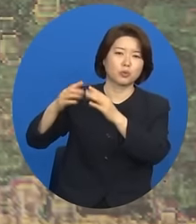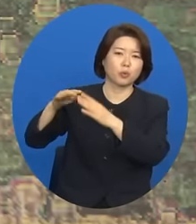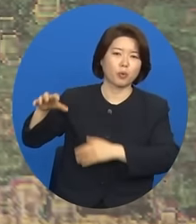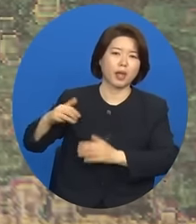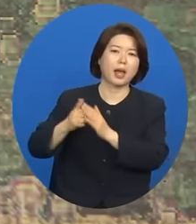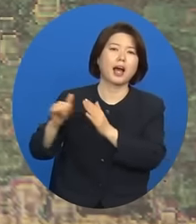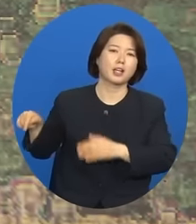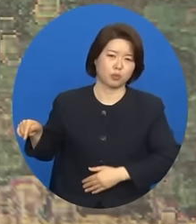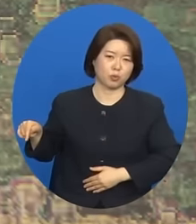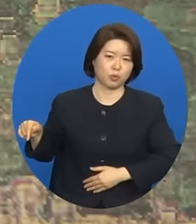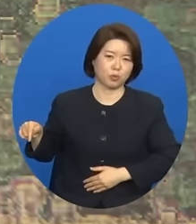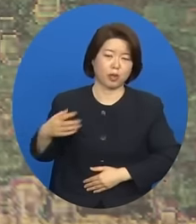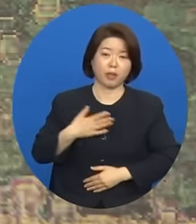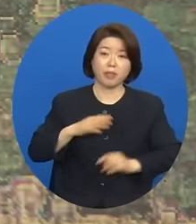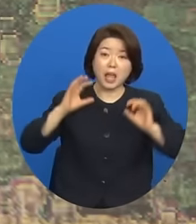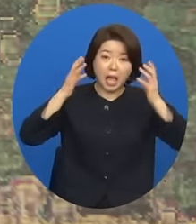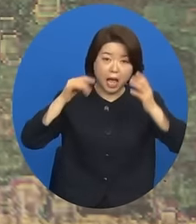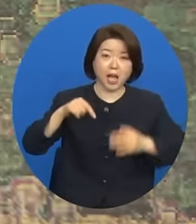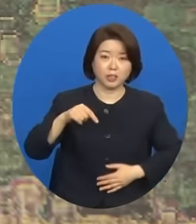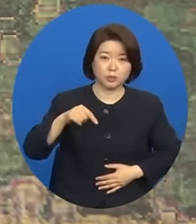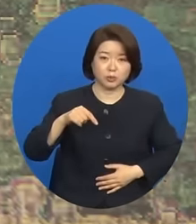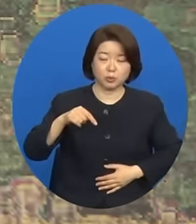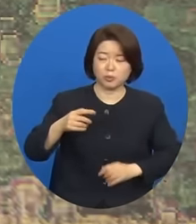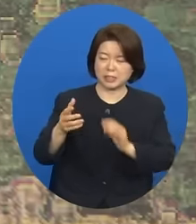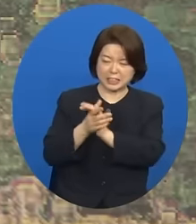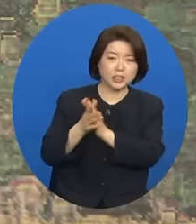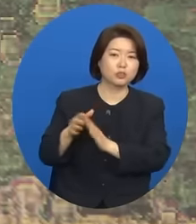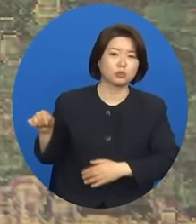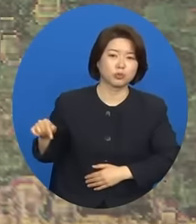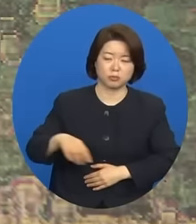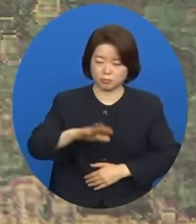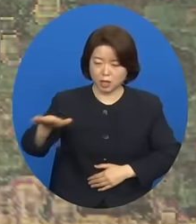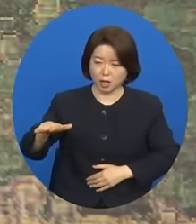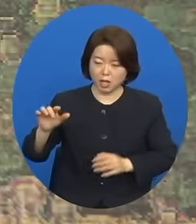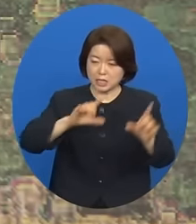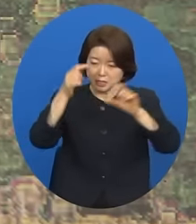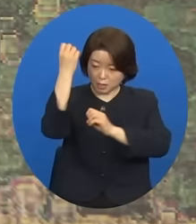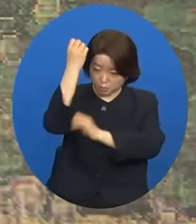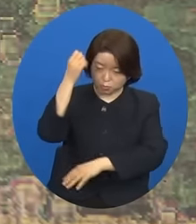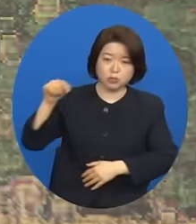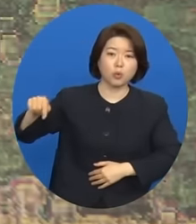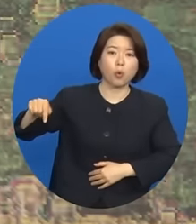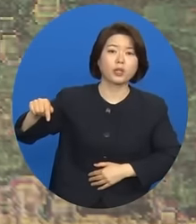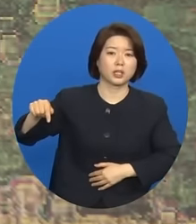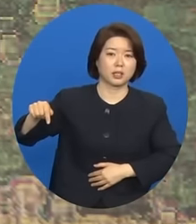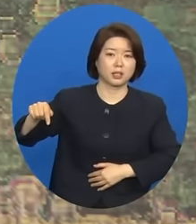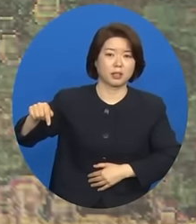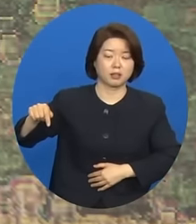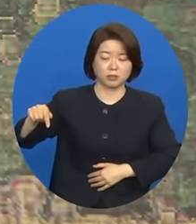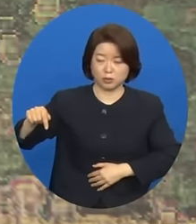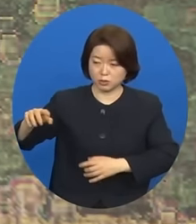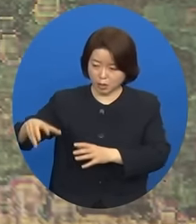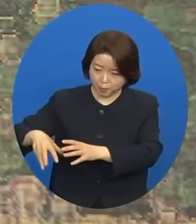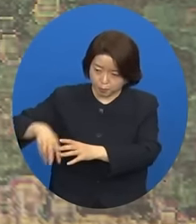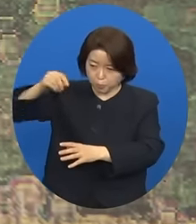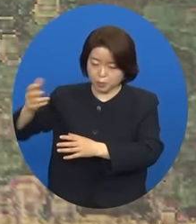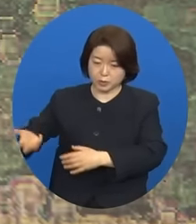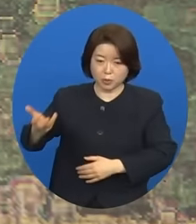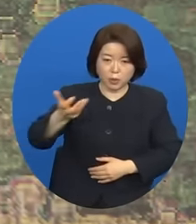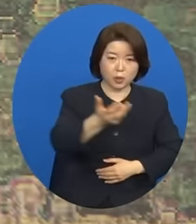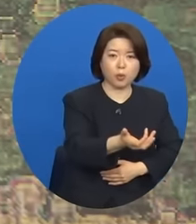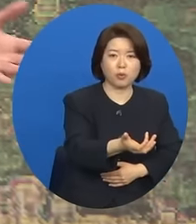우리 아이들도 다 뭐 그 친구들 다 삶의 뿌리가 다고 있었는데 이 나온다는 거 여러분 이게 지금